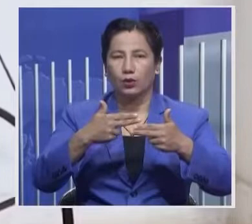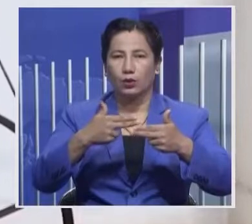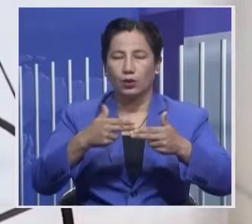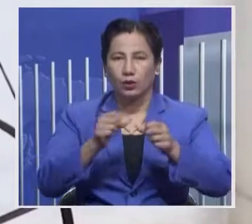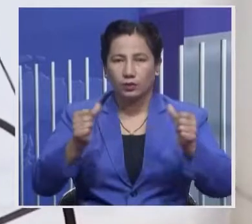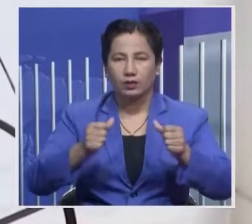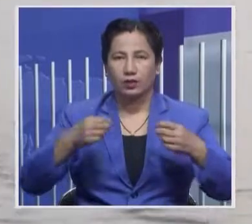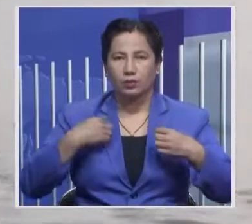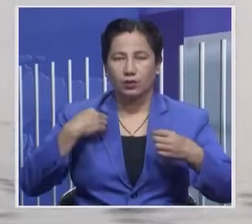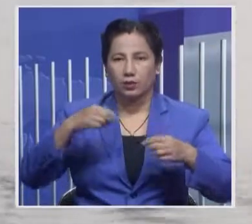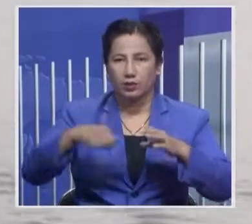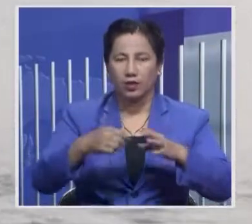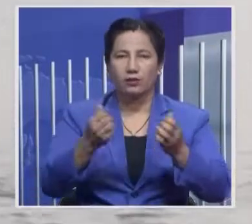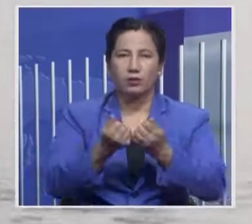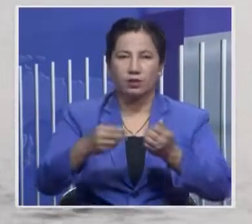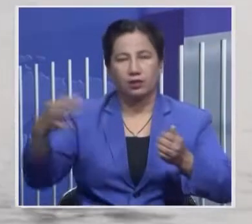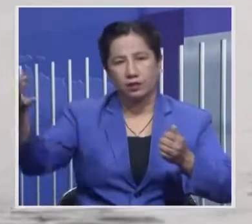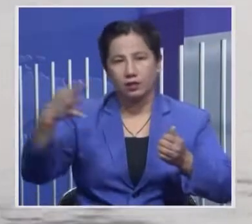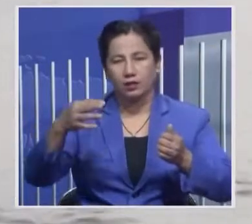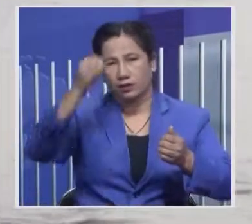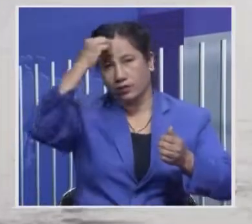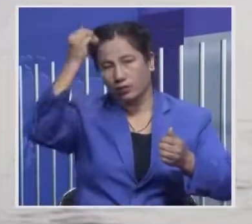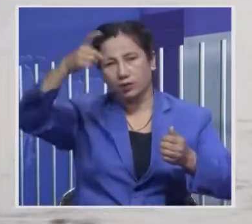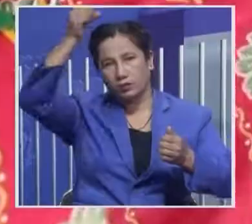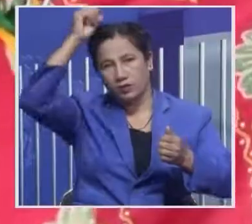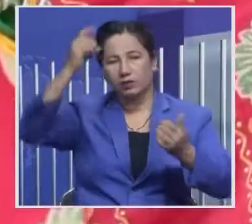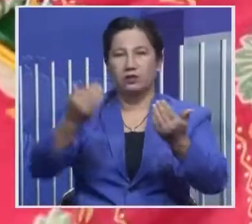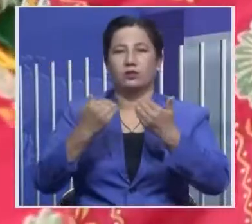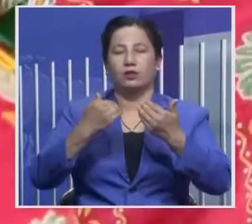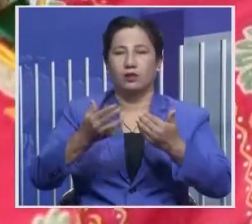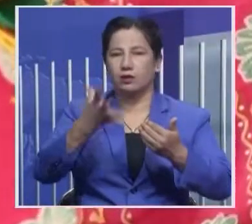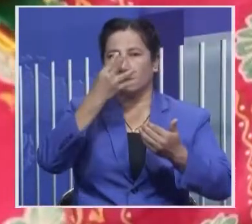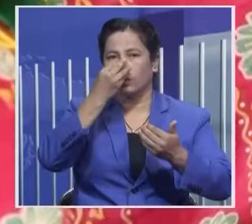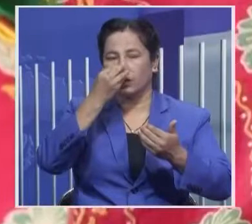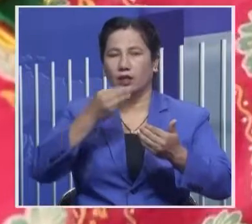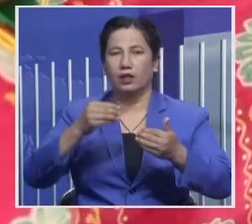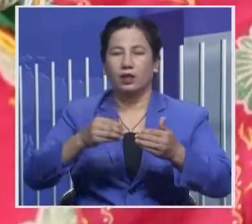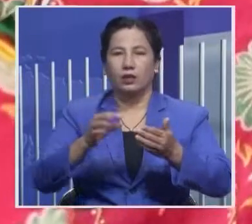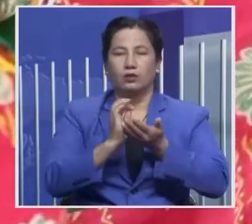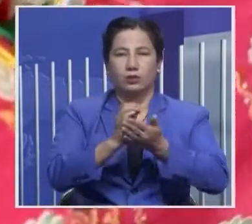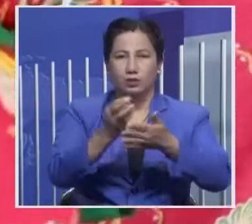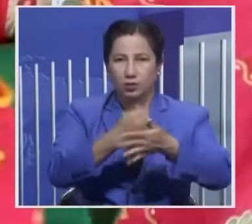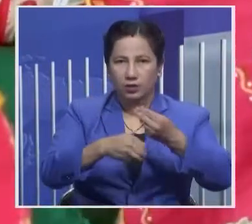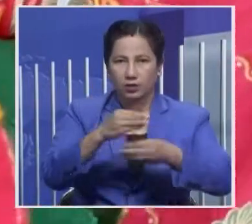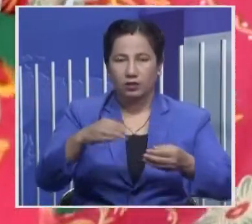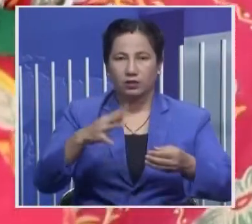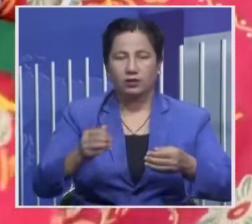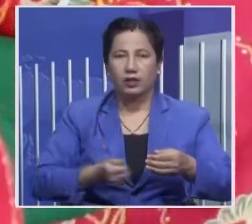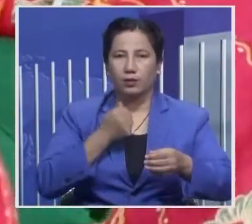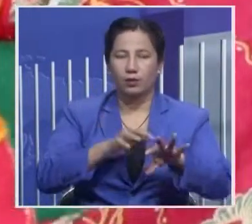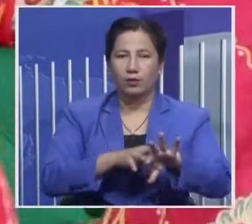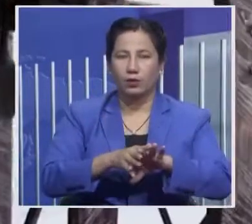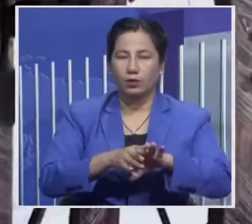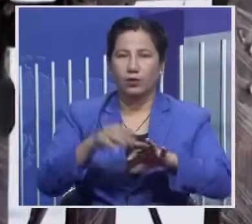मान्छे सीमित छन्। नयाँ पुस्ताले पश्चिमा संस्कृतिको सिको गर्नु र पुरानो पुस्ताले सिप हस्तान्तरण गर्न नसक्दा आफूहरूको